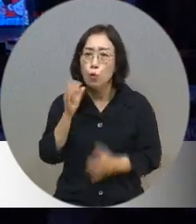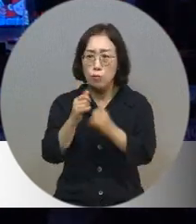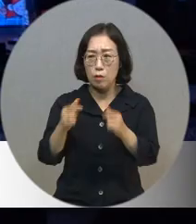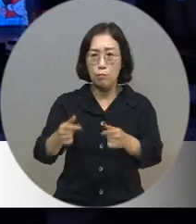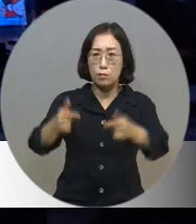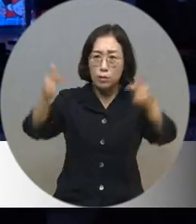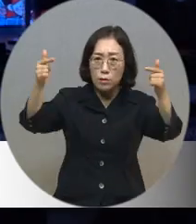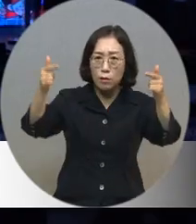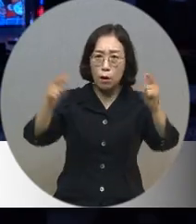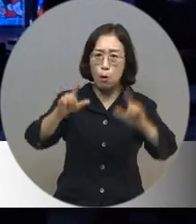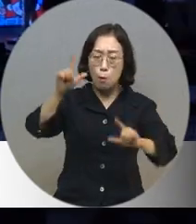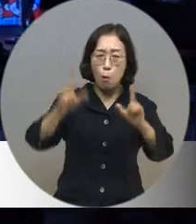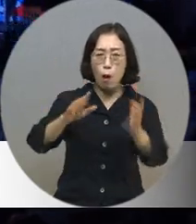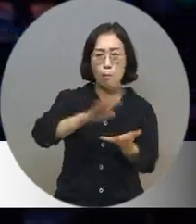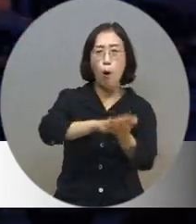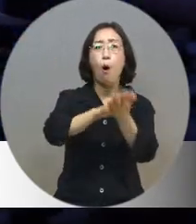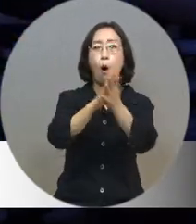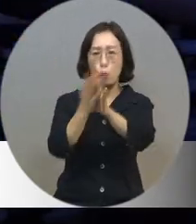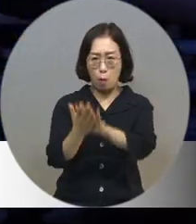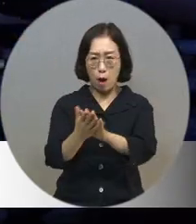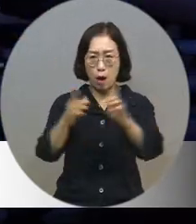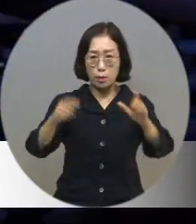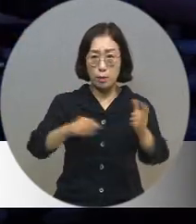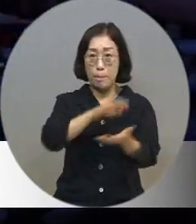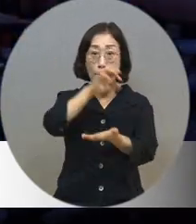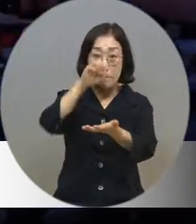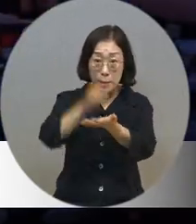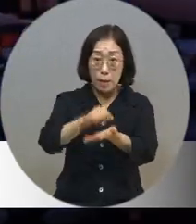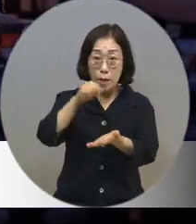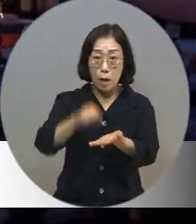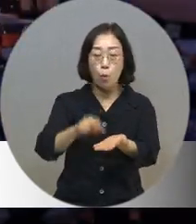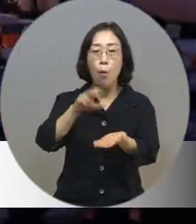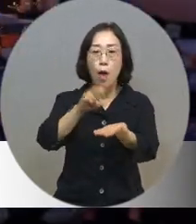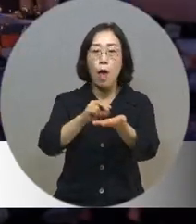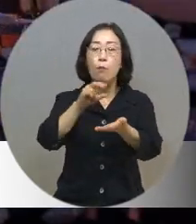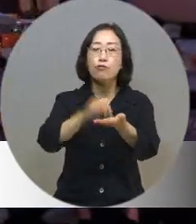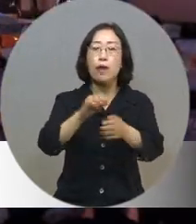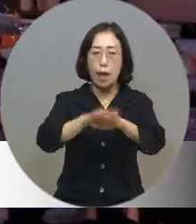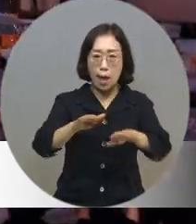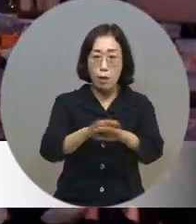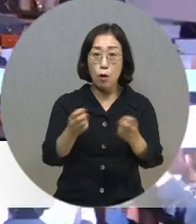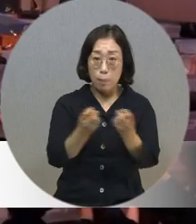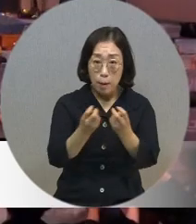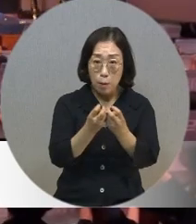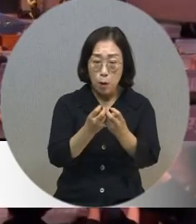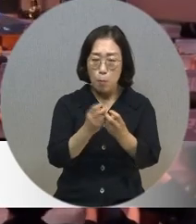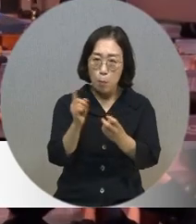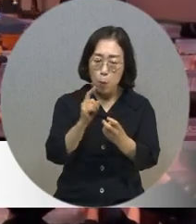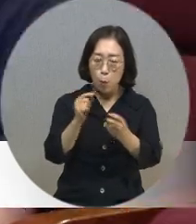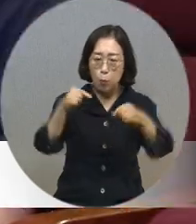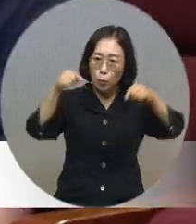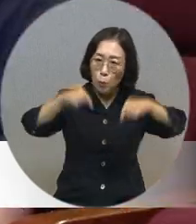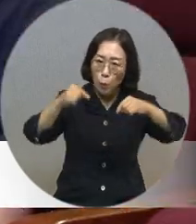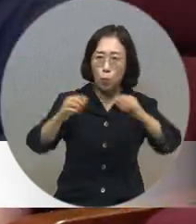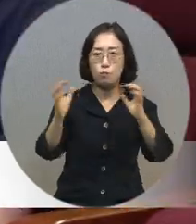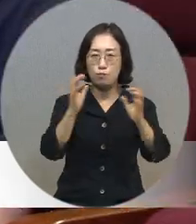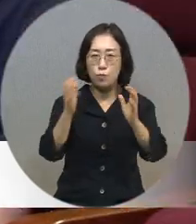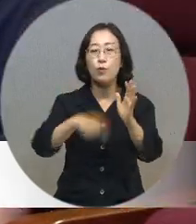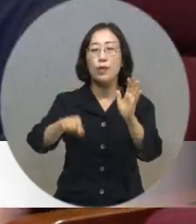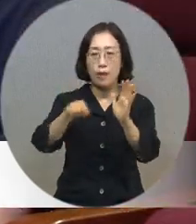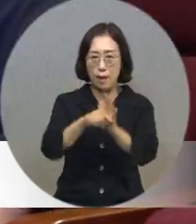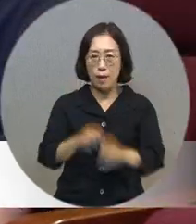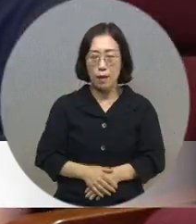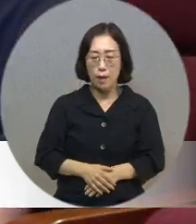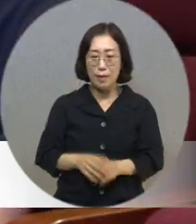는 지역의 현실을 인식하고 인구문제 극복 방안을 함께 모색하기 위해 마련된 자리로 정인화